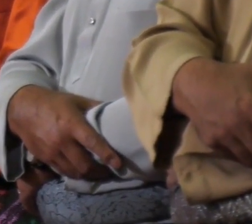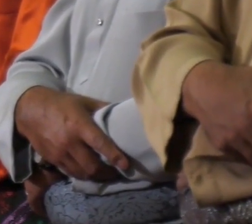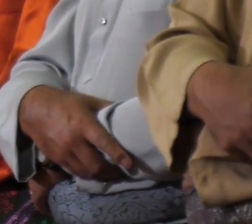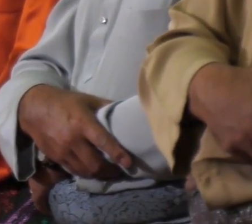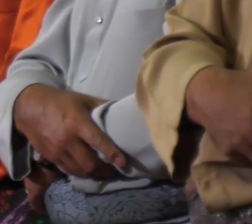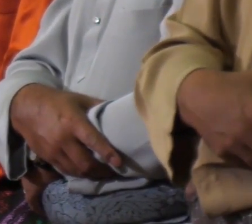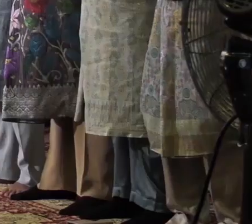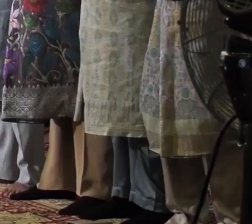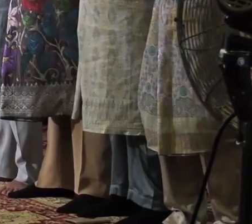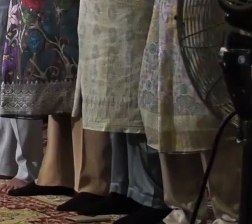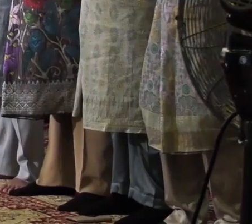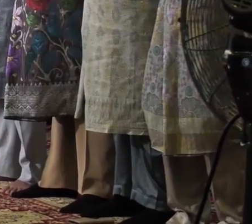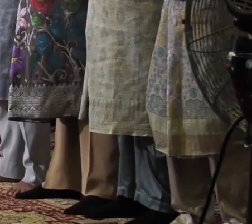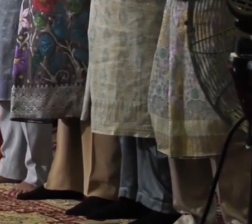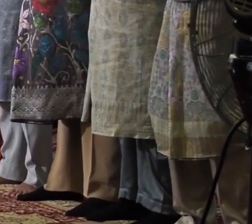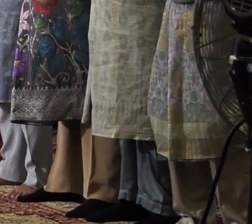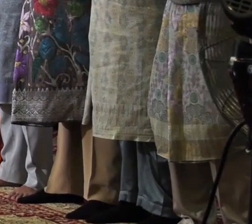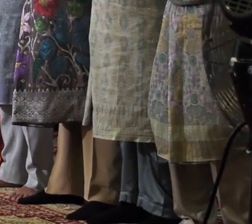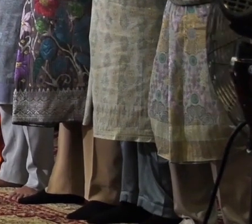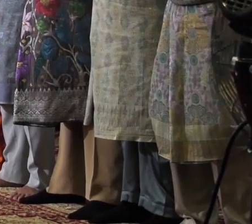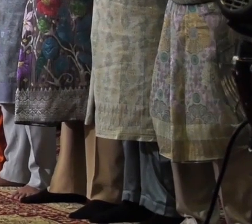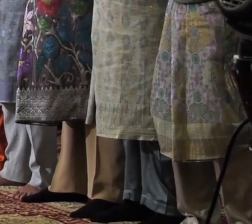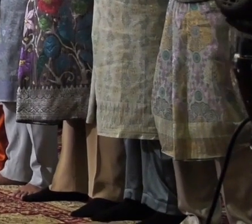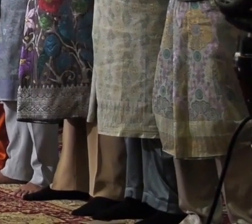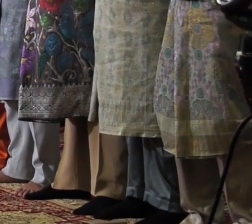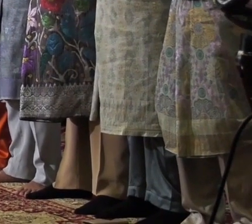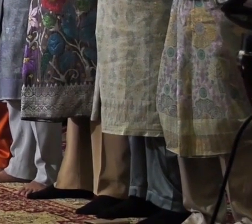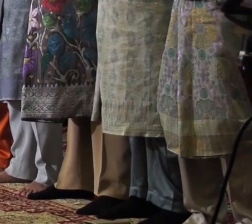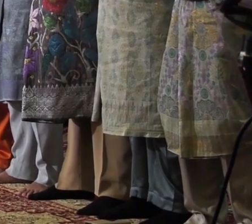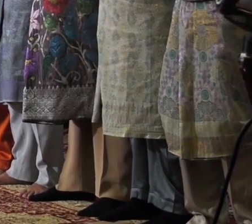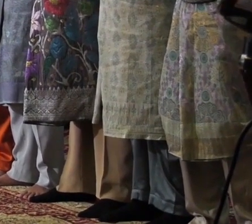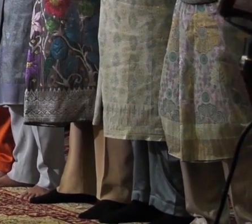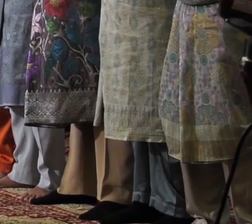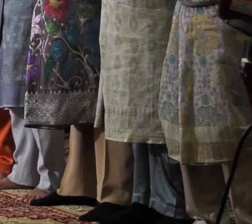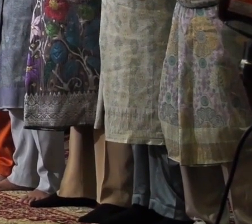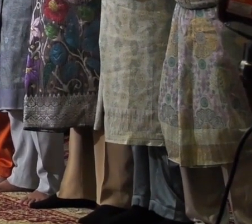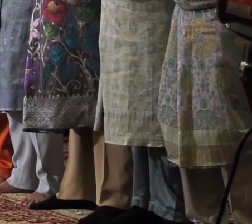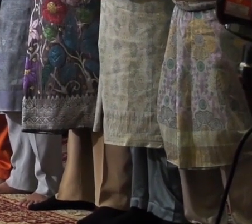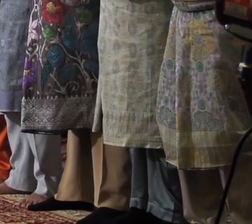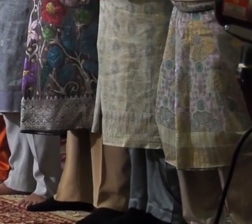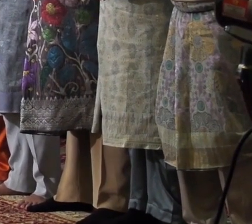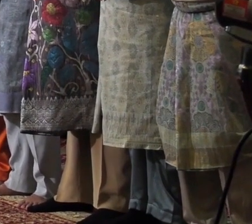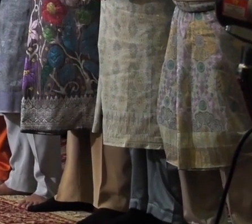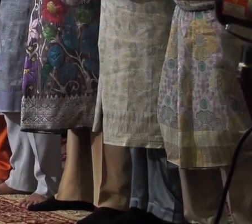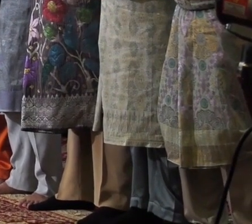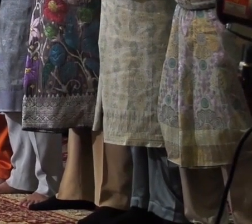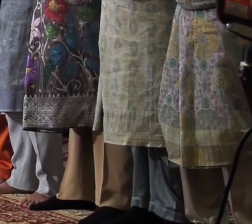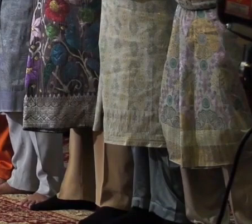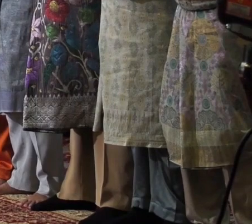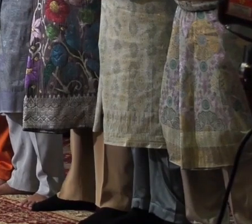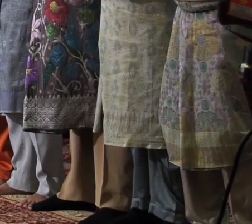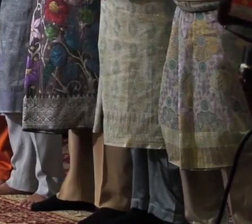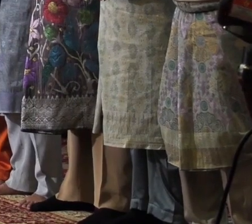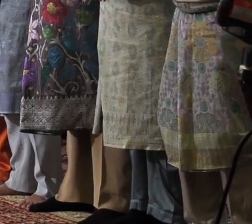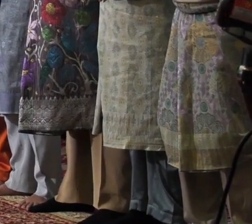duli Yang Maha Mulia Sri Paduka Baginda yang dipertuan agong dan raja-raja selaku ketua agama Islam persekutuan